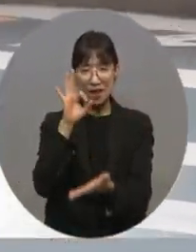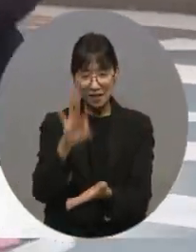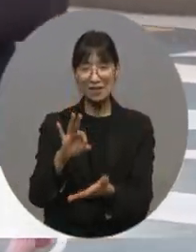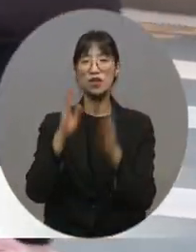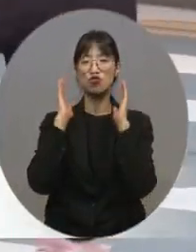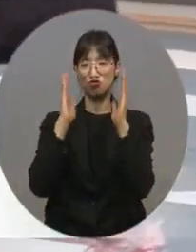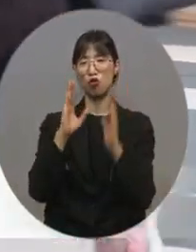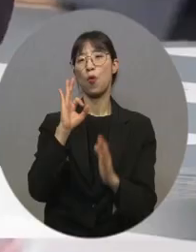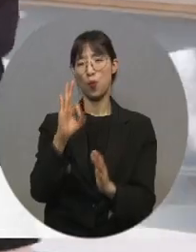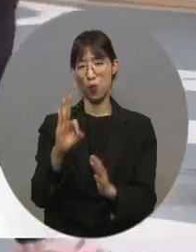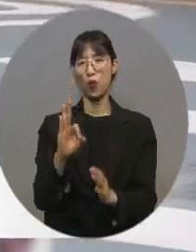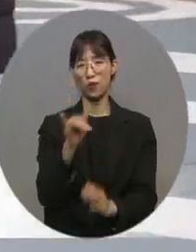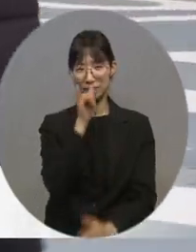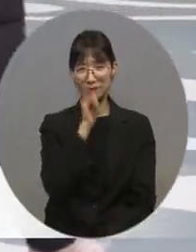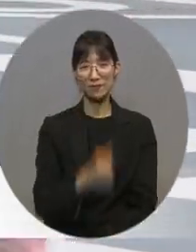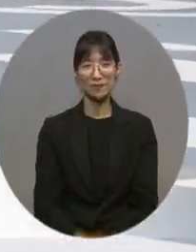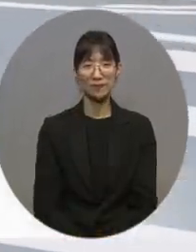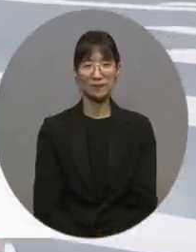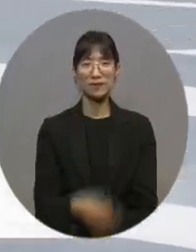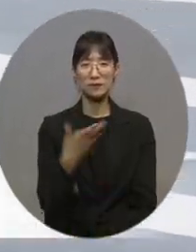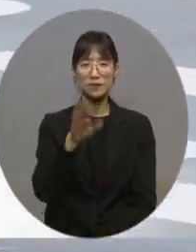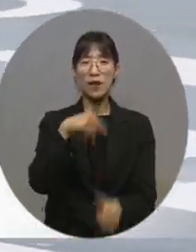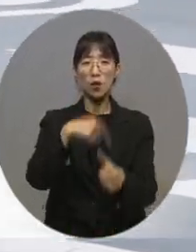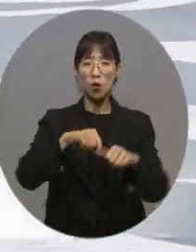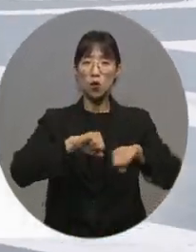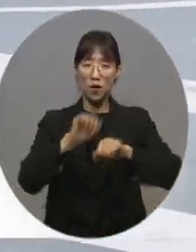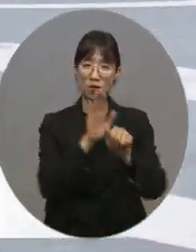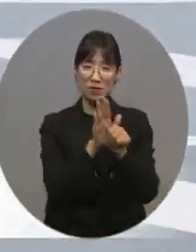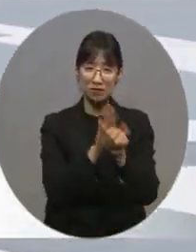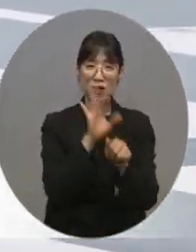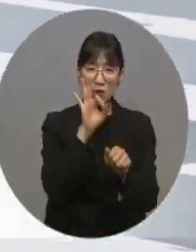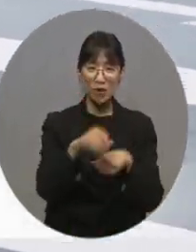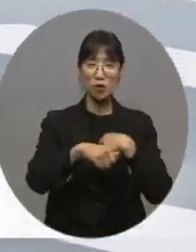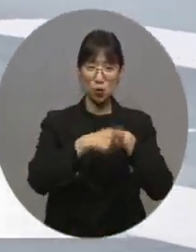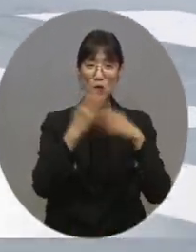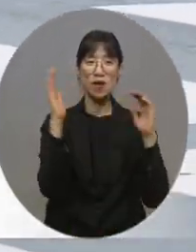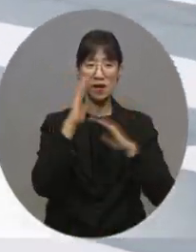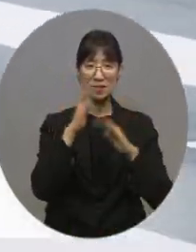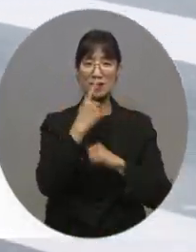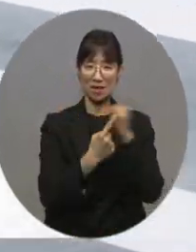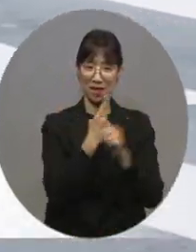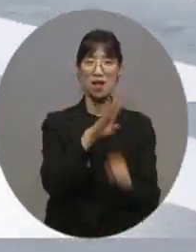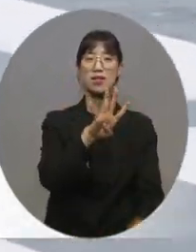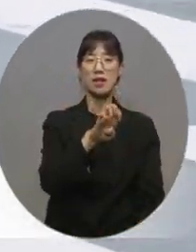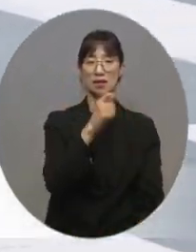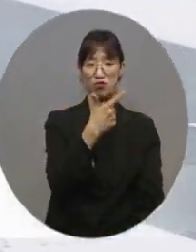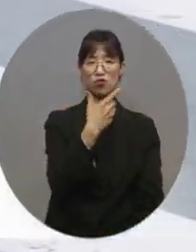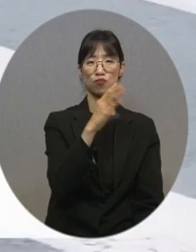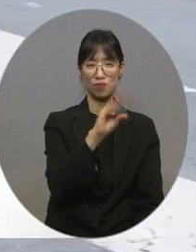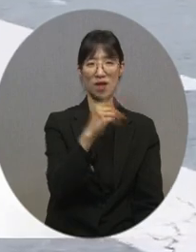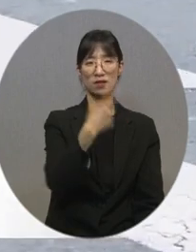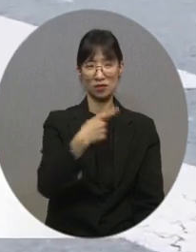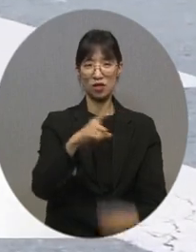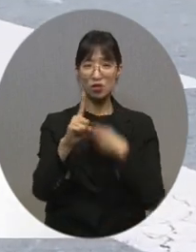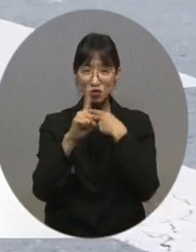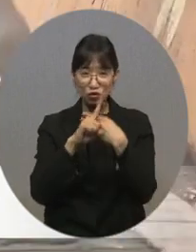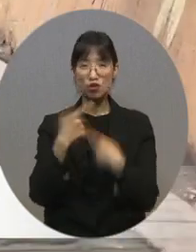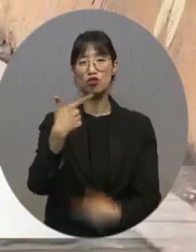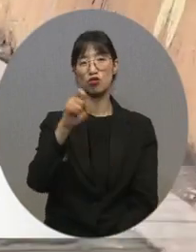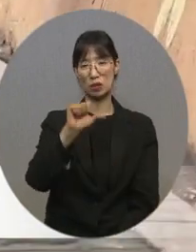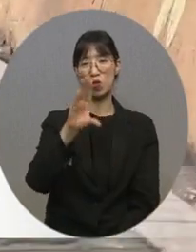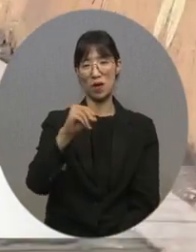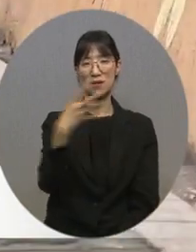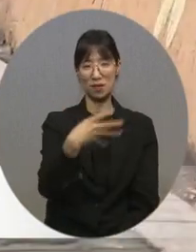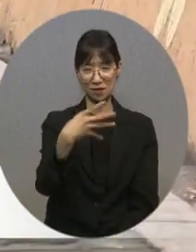등으로 나뉩니다 다만 교육 활동 지원비는 초등학생 연 46만 1,000원 중학생 연 65만